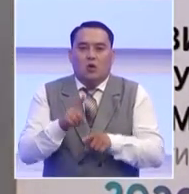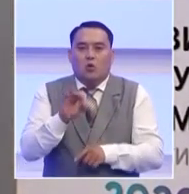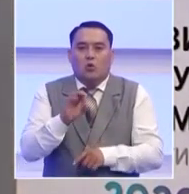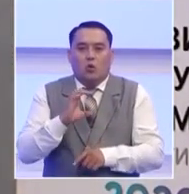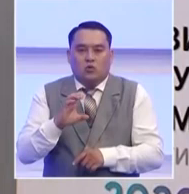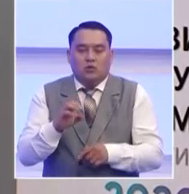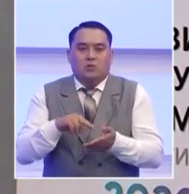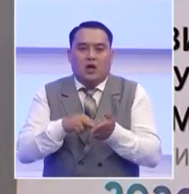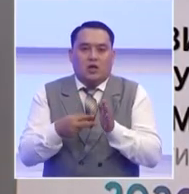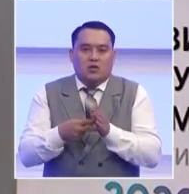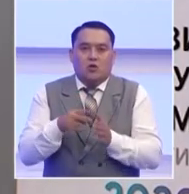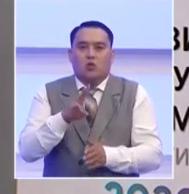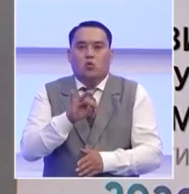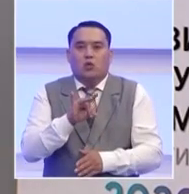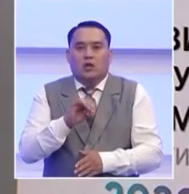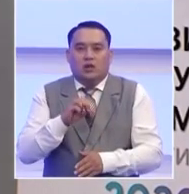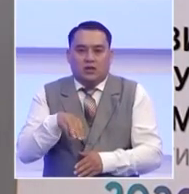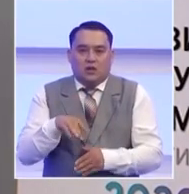поселок, город Нуркент,